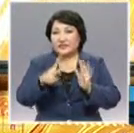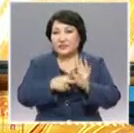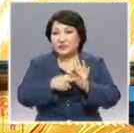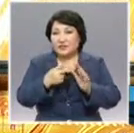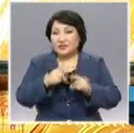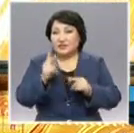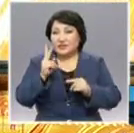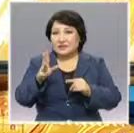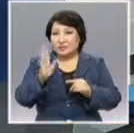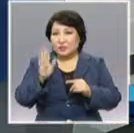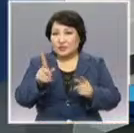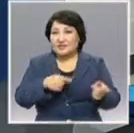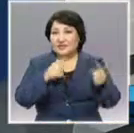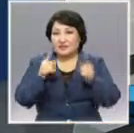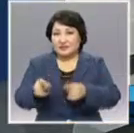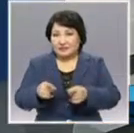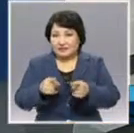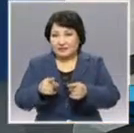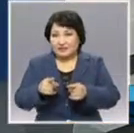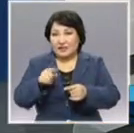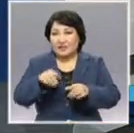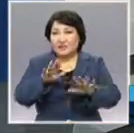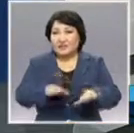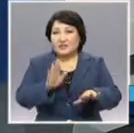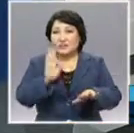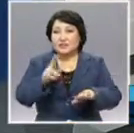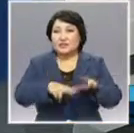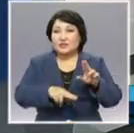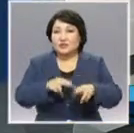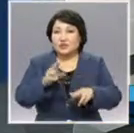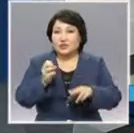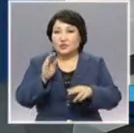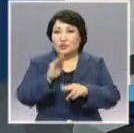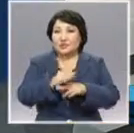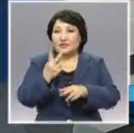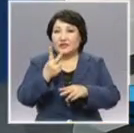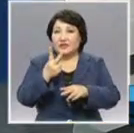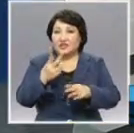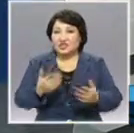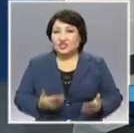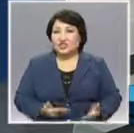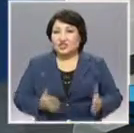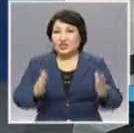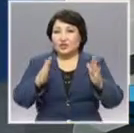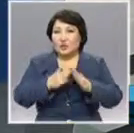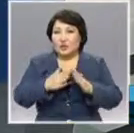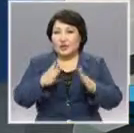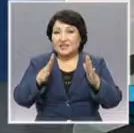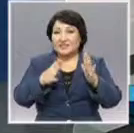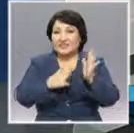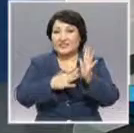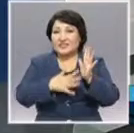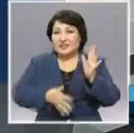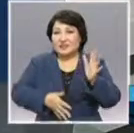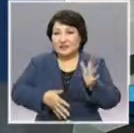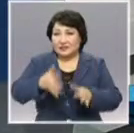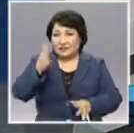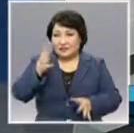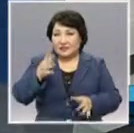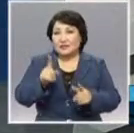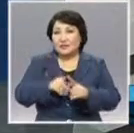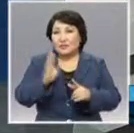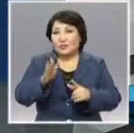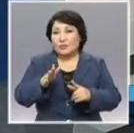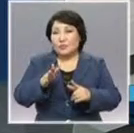будут отселены. На их месте будут построены еще 2 жилых дома, 9-этажных. Эта программа у нас полностью пойдет по рабочему